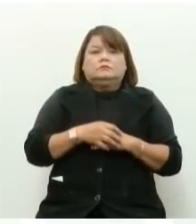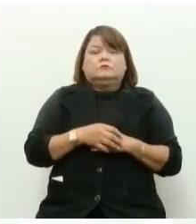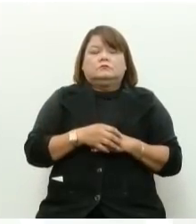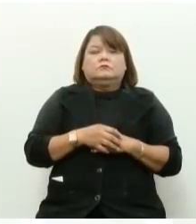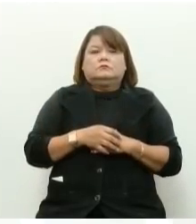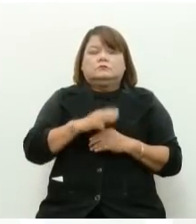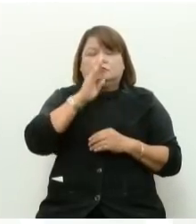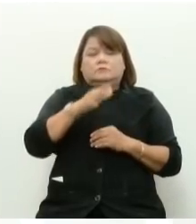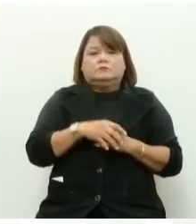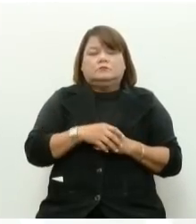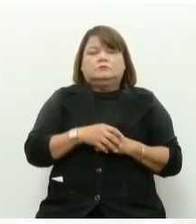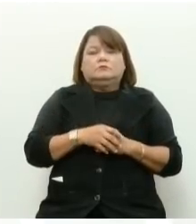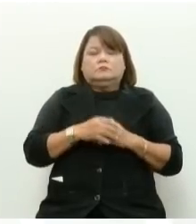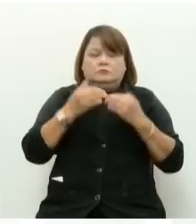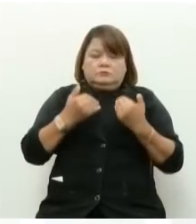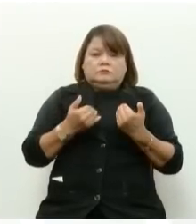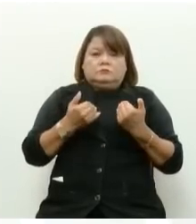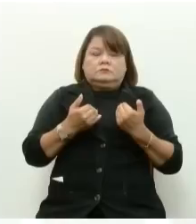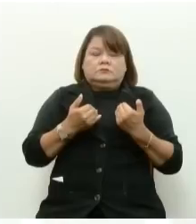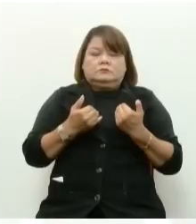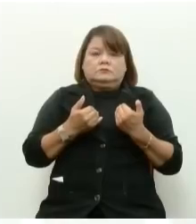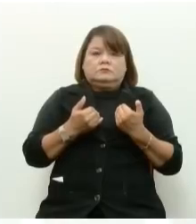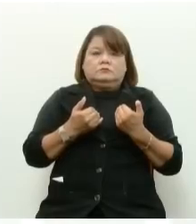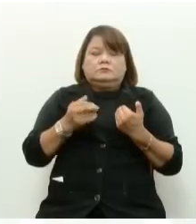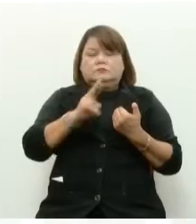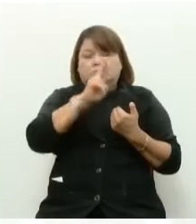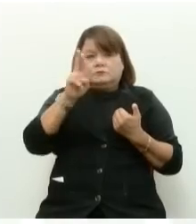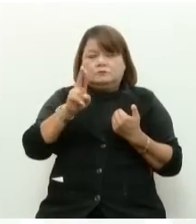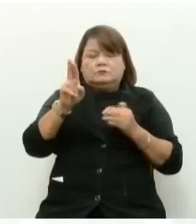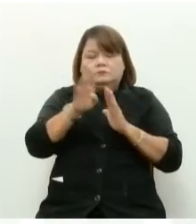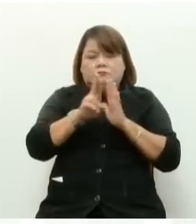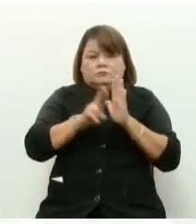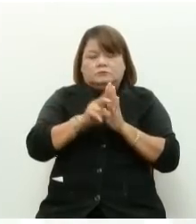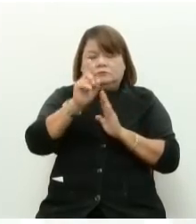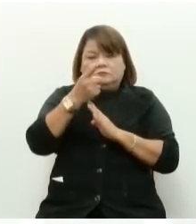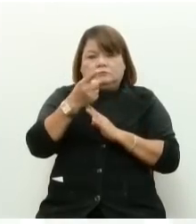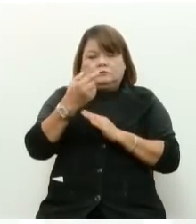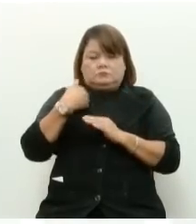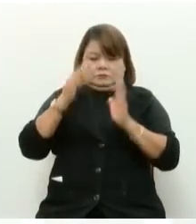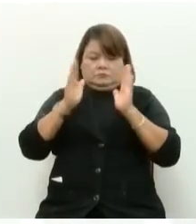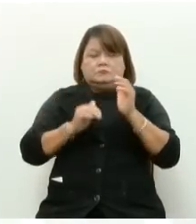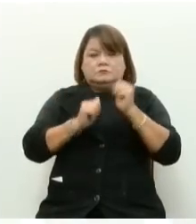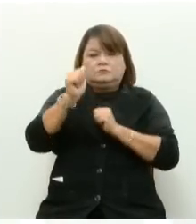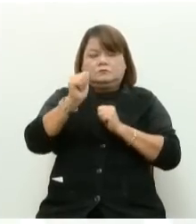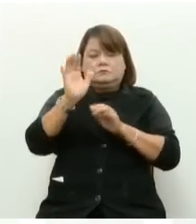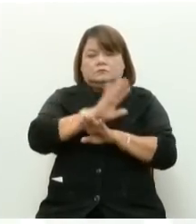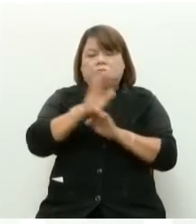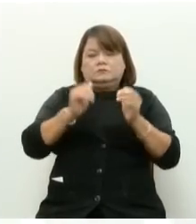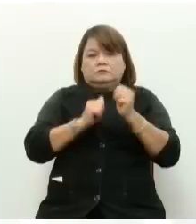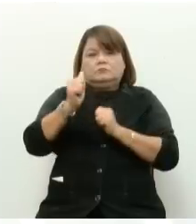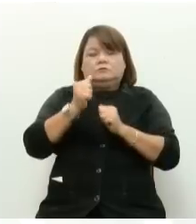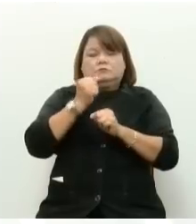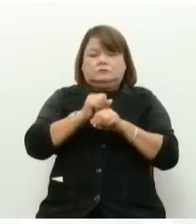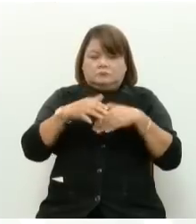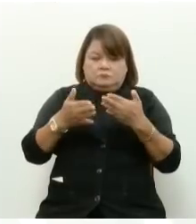ได้เกริ่นนำว่าเอ๊ะตอนนี้หลังจากที่เราได้ใช้ระบบใหม่มาเนี่ยมีทั้งคนผ่านแล้วก็ไม่ผ่านทำอย่างไ